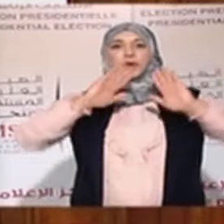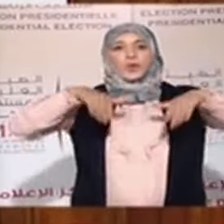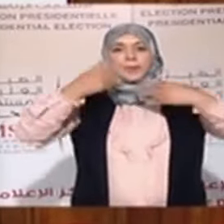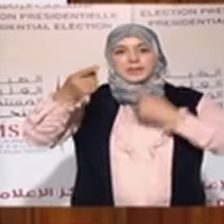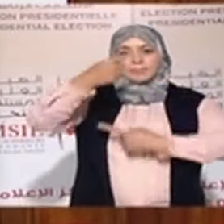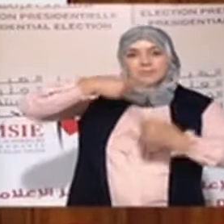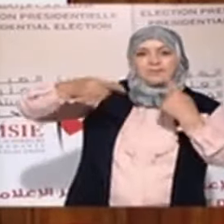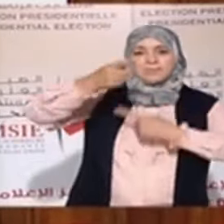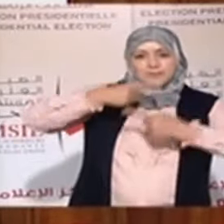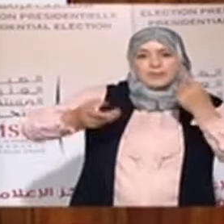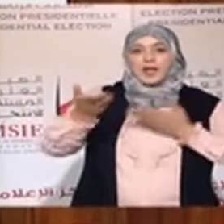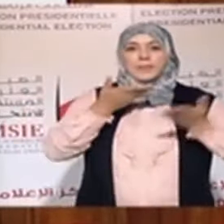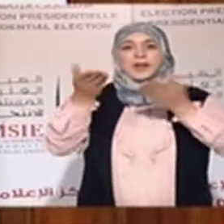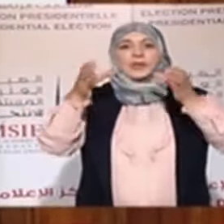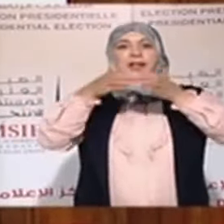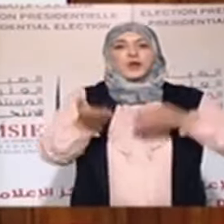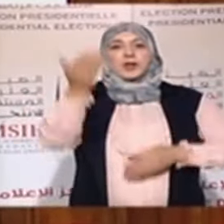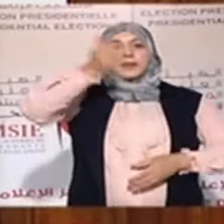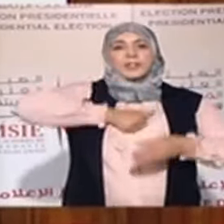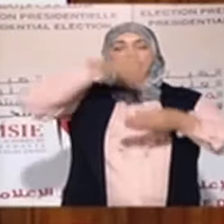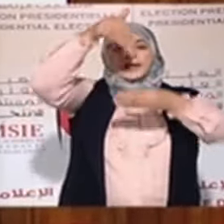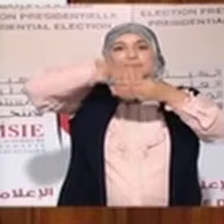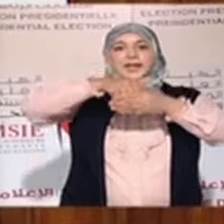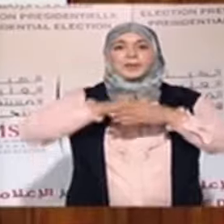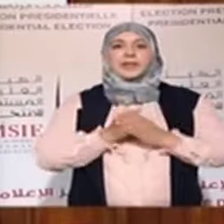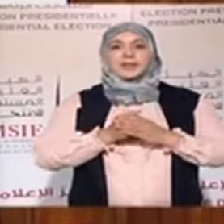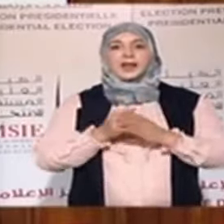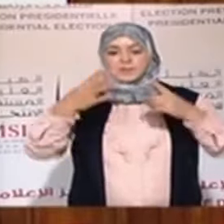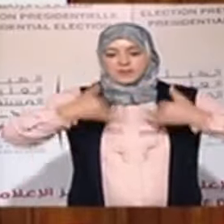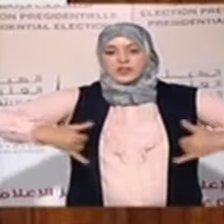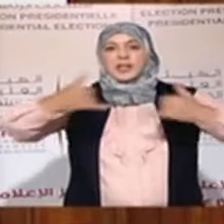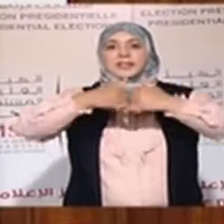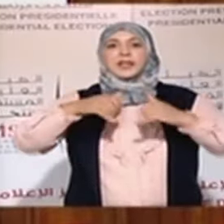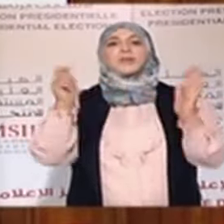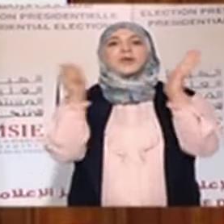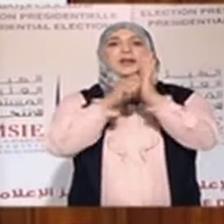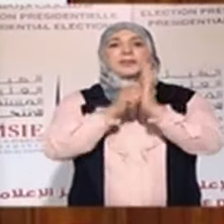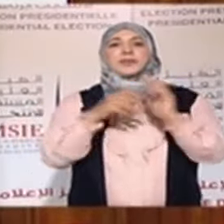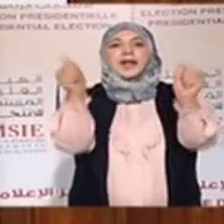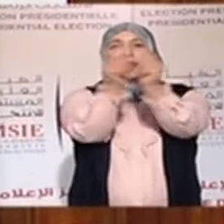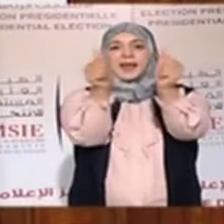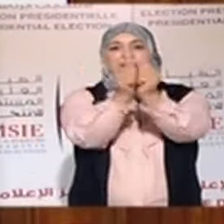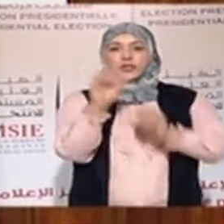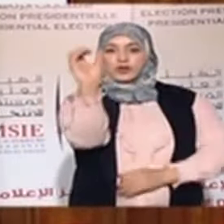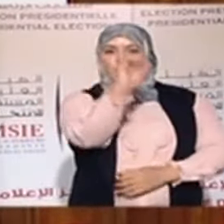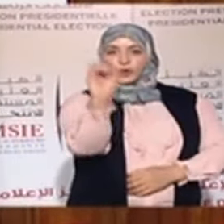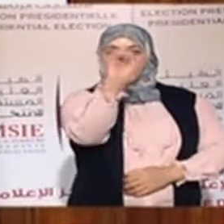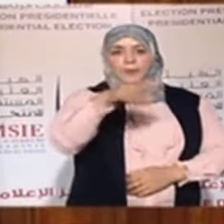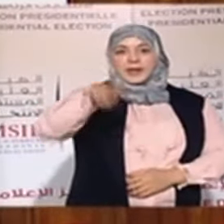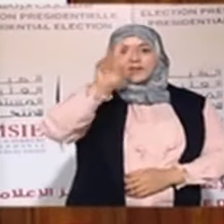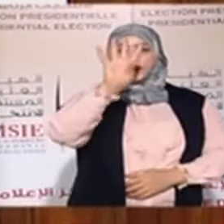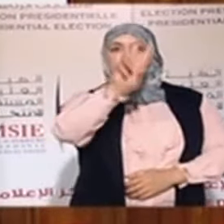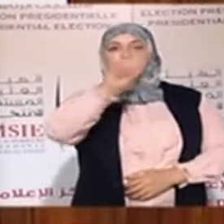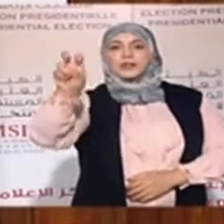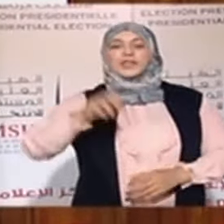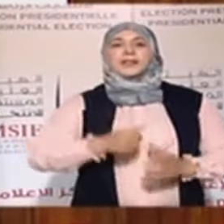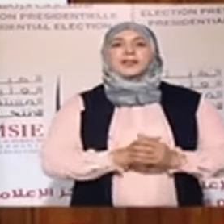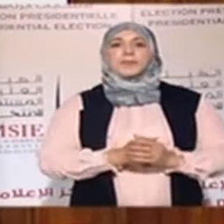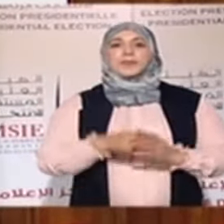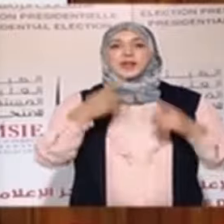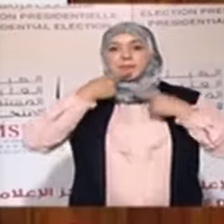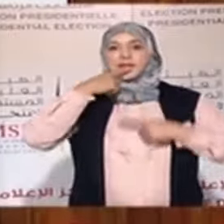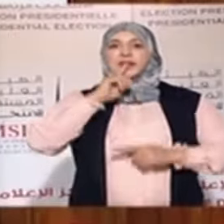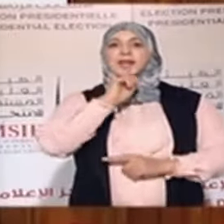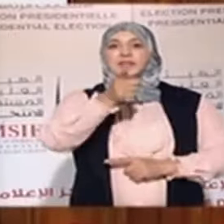مداولة مجلس الهيئة العليا المستقلة للانتخابات في جلسته المنعقدة بتاريخ 11 من شهر أكتوبر 2024